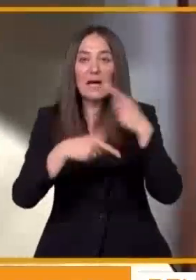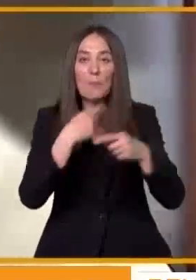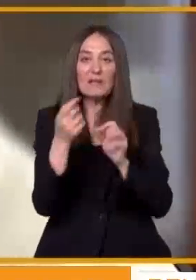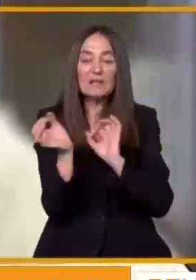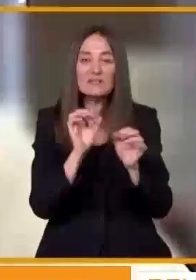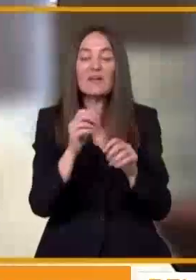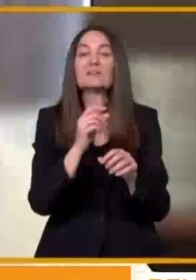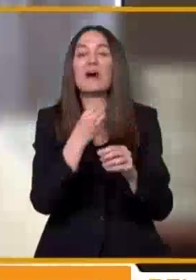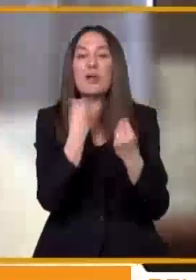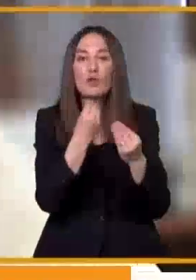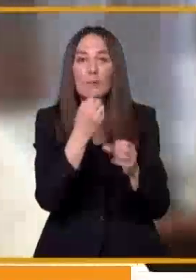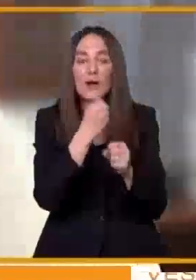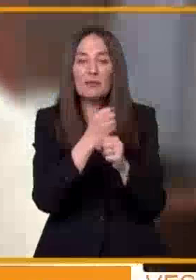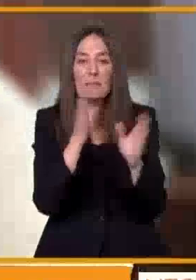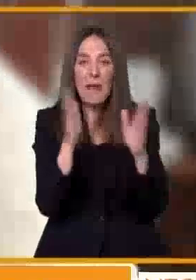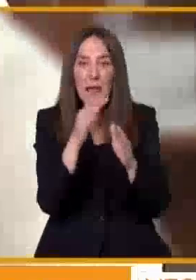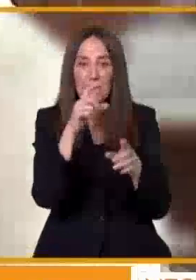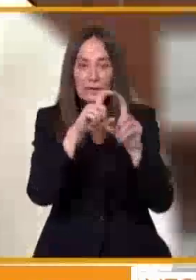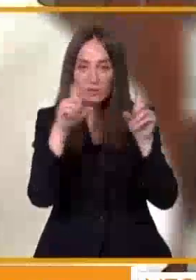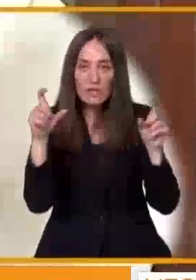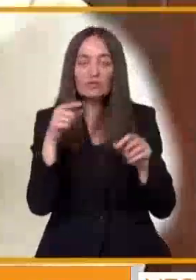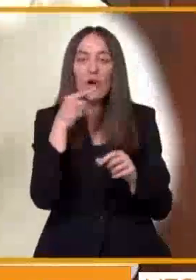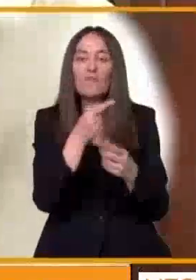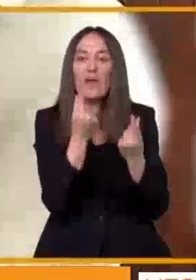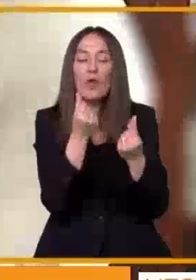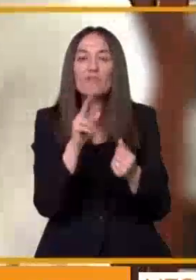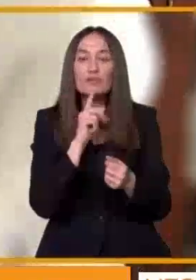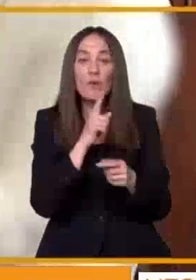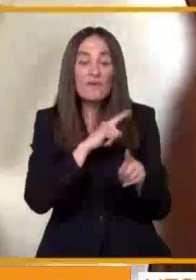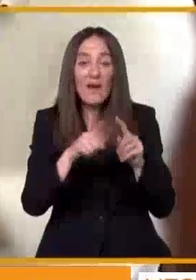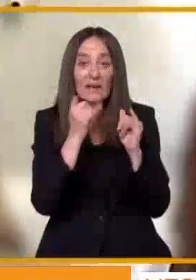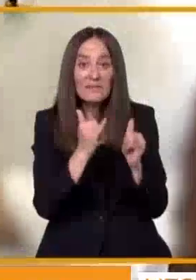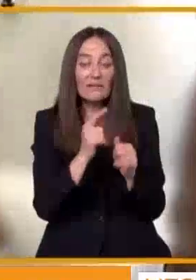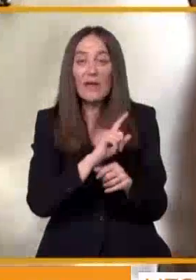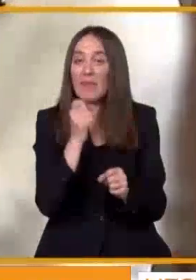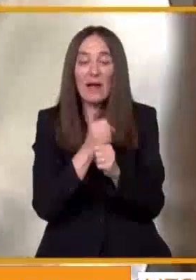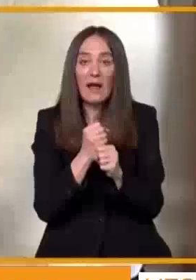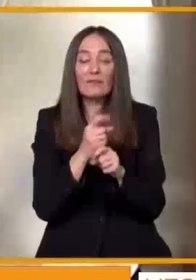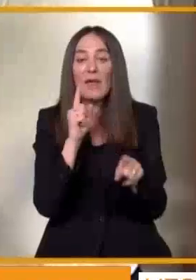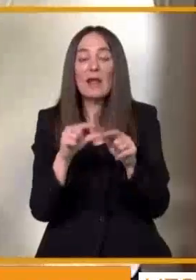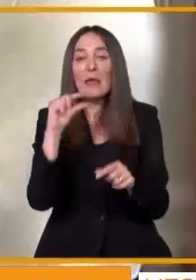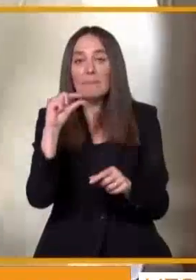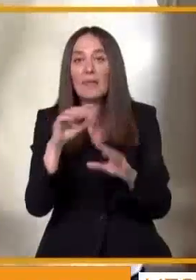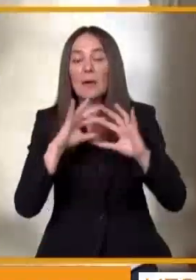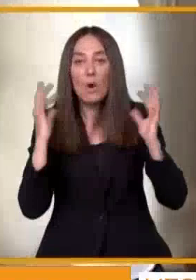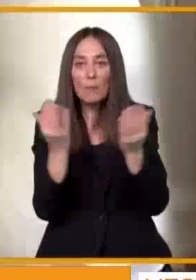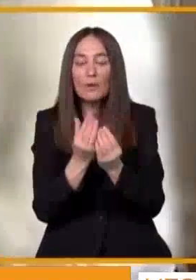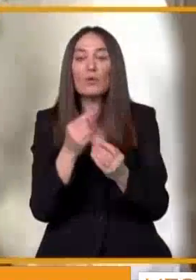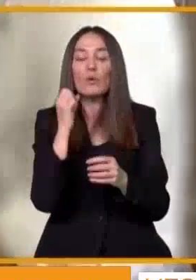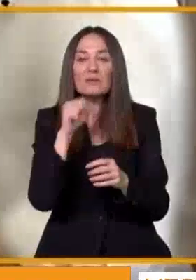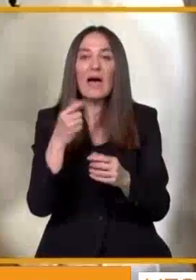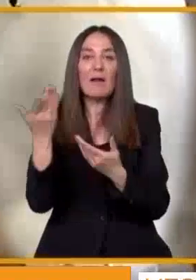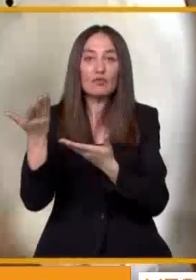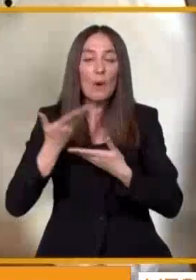za likvidnost tim malim preduzećima. Kažem da ovaj novac koji im nedostaje sada, pošto ne rade ili rade u manjem obimu, da ga